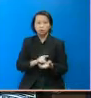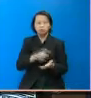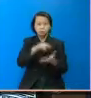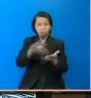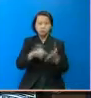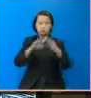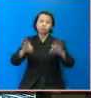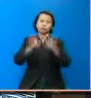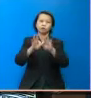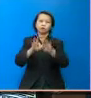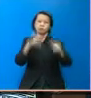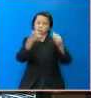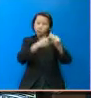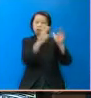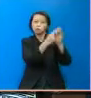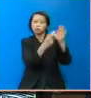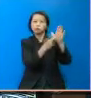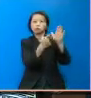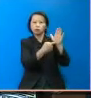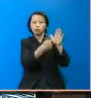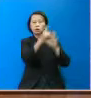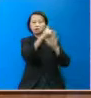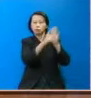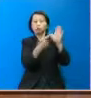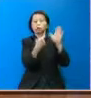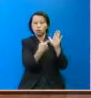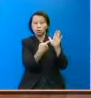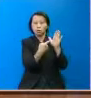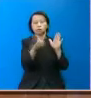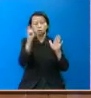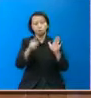kita. Pertama, undang-undang yang ada. Perlembagaan kita perlu